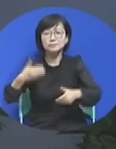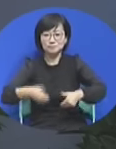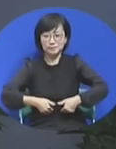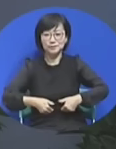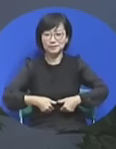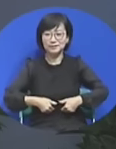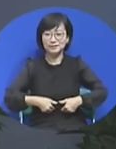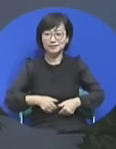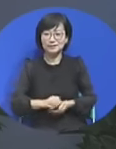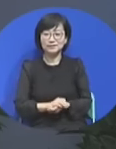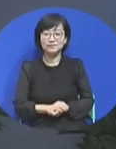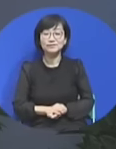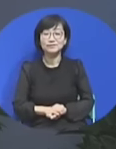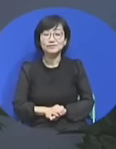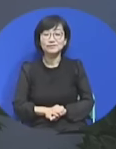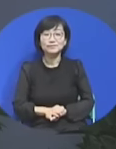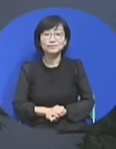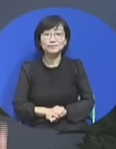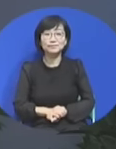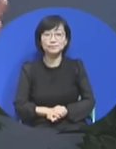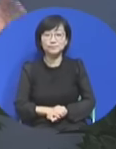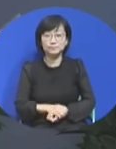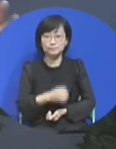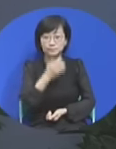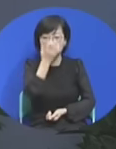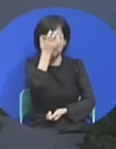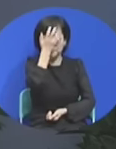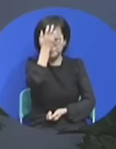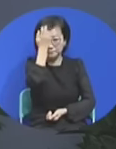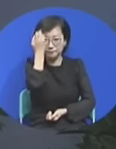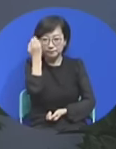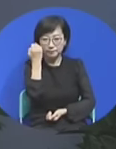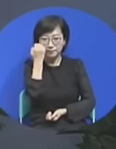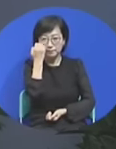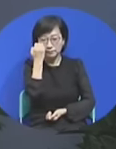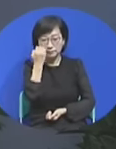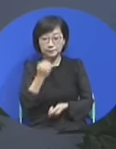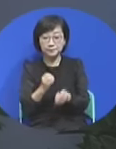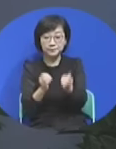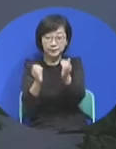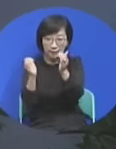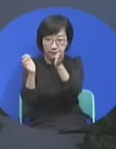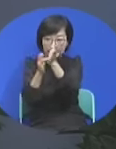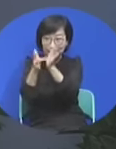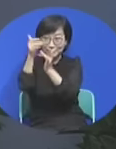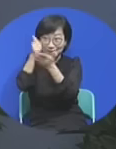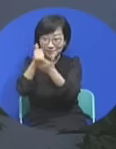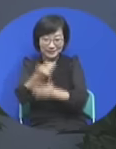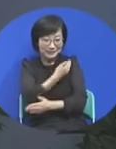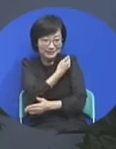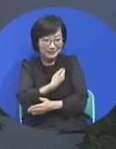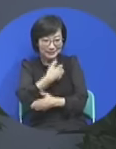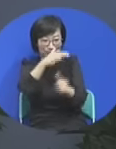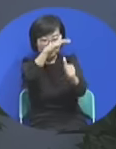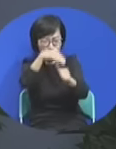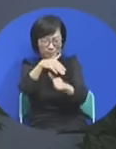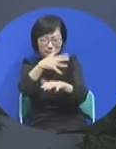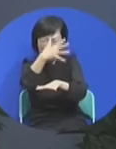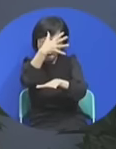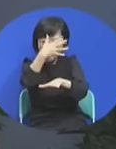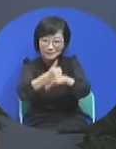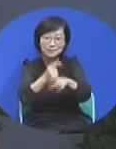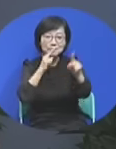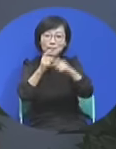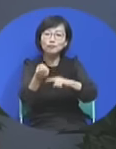그래서 완성하신 그리스도께서 제자를 불러서 하신 말씀이 마지막 얘기 뭡니까? And what is the final words that Jesus spoke